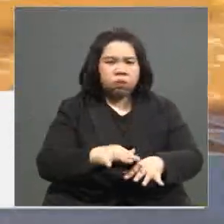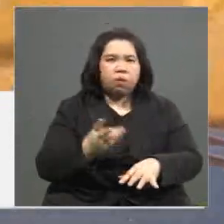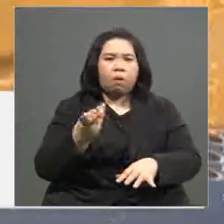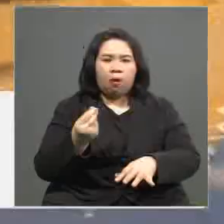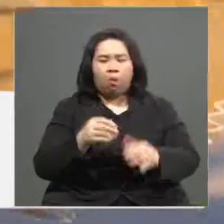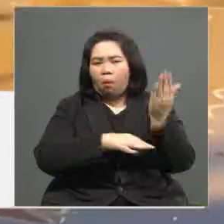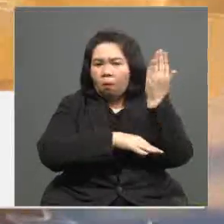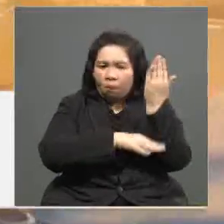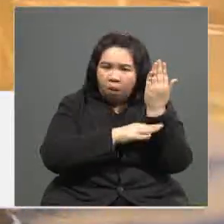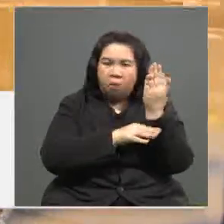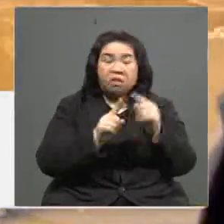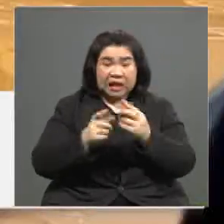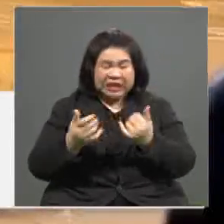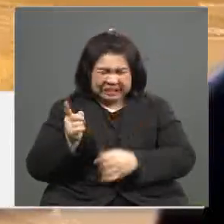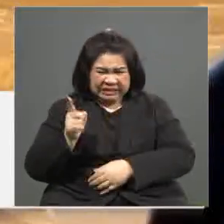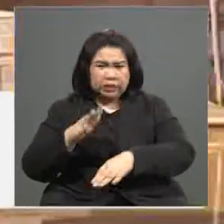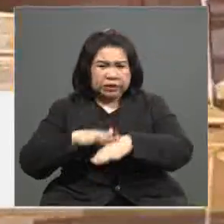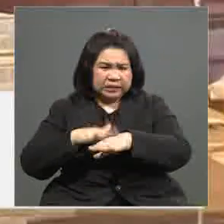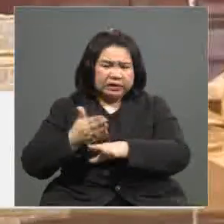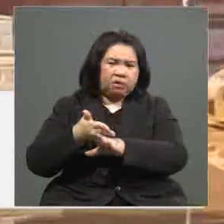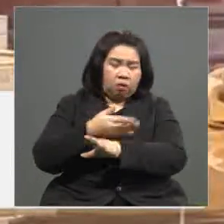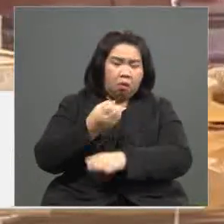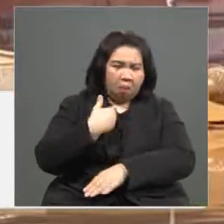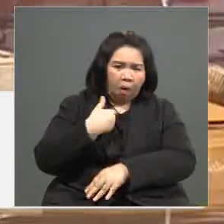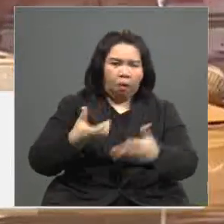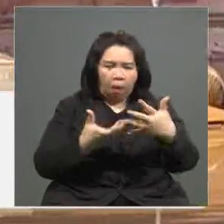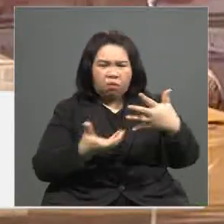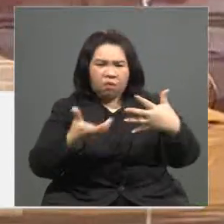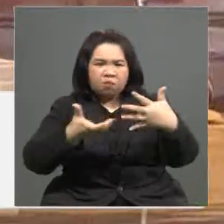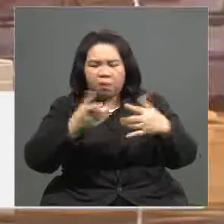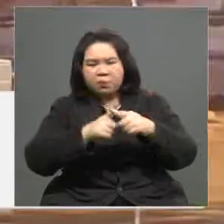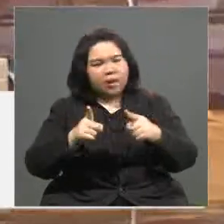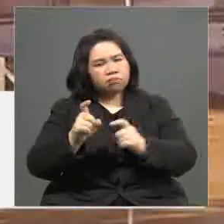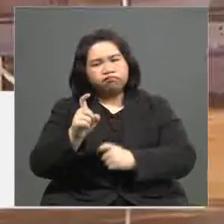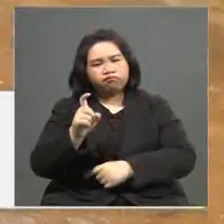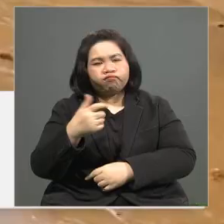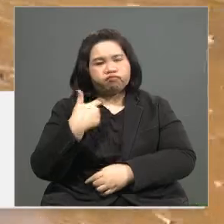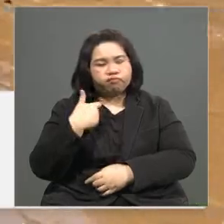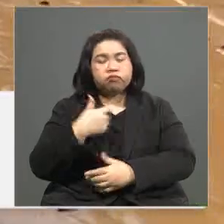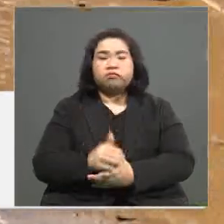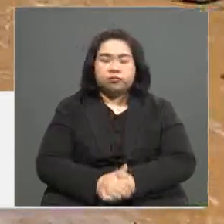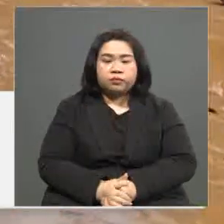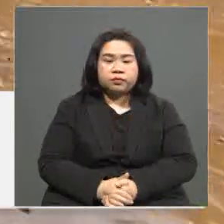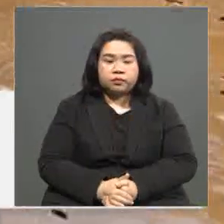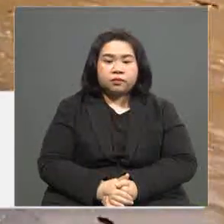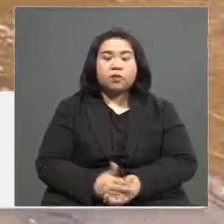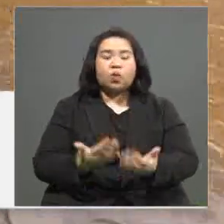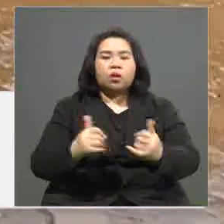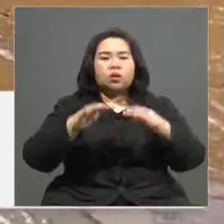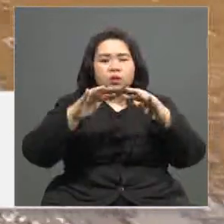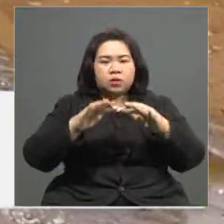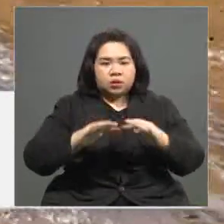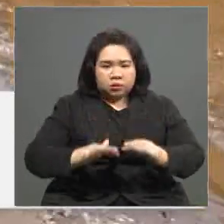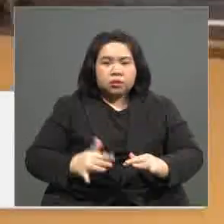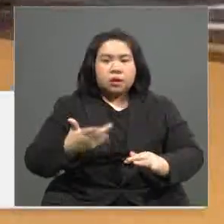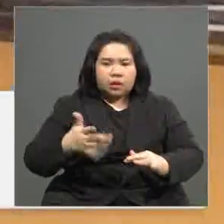งแม้ว่าทางราชการจะแจ้งเตือนและได้เก็บของไว้บนที่สูงแล้วแต่ก็ยังโดนน้ำท่วมอยู่ดีส่วนวันนี้ค่ะน้ำได้ลดลงแล้วก็ออ